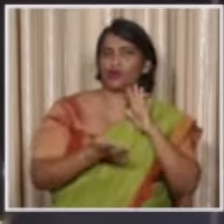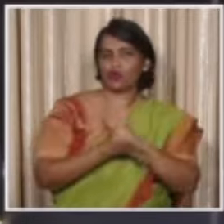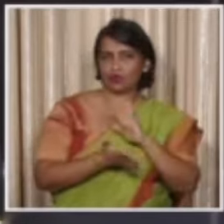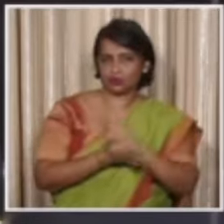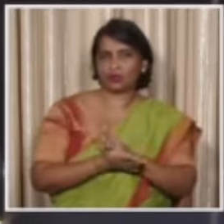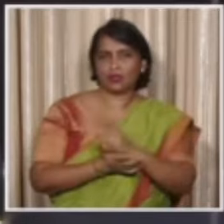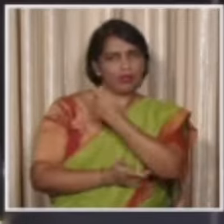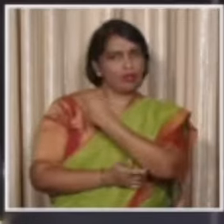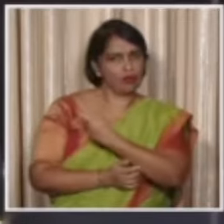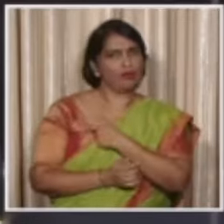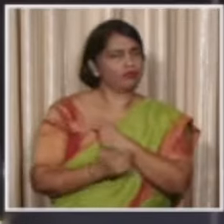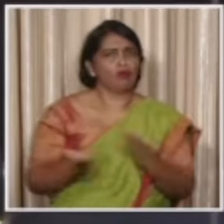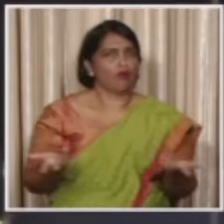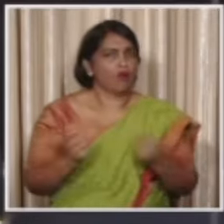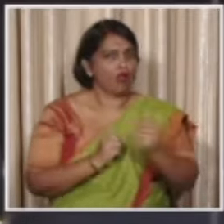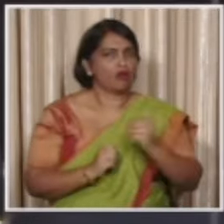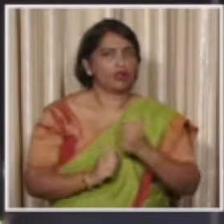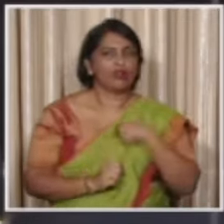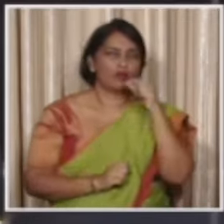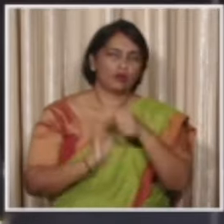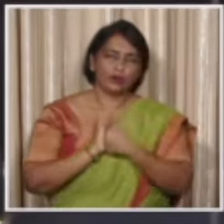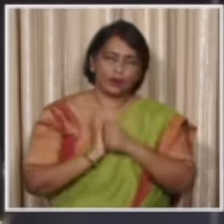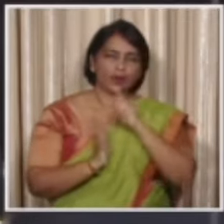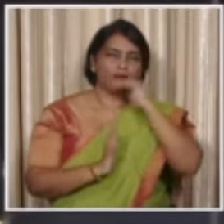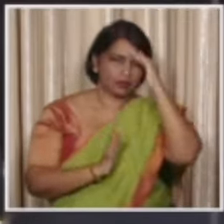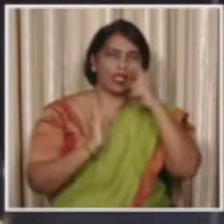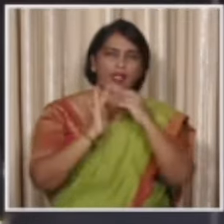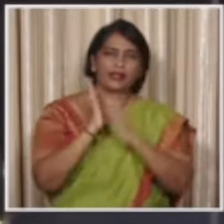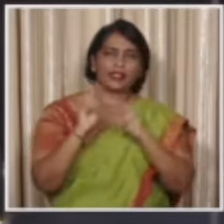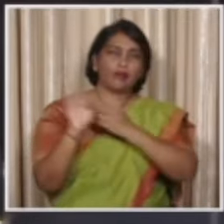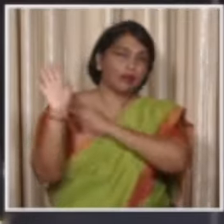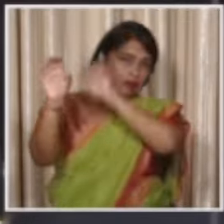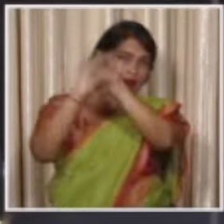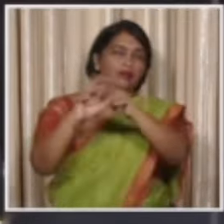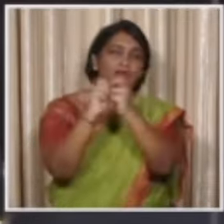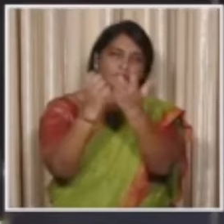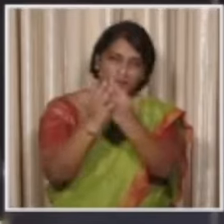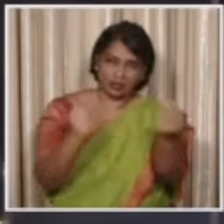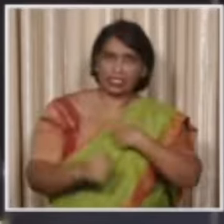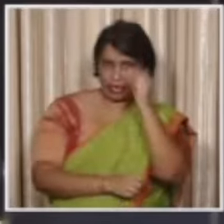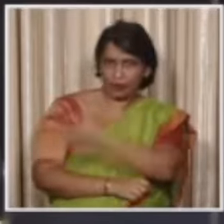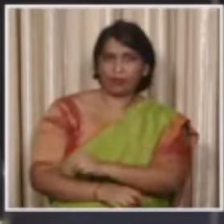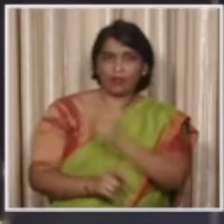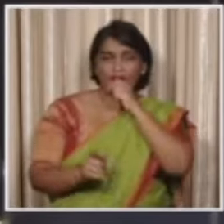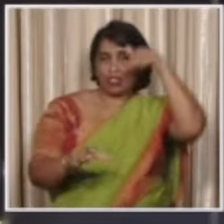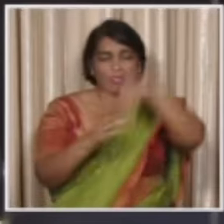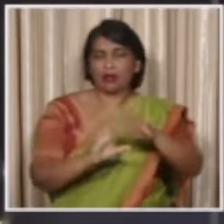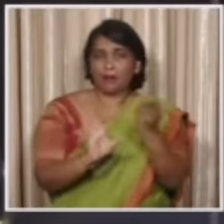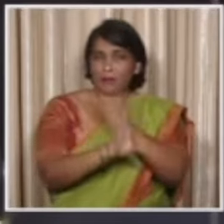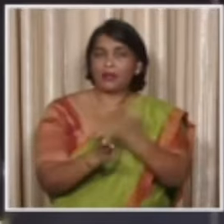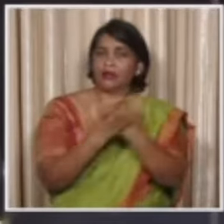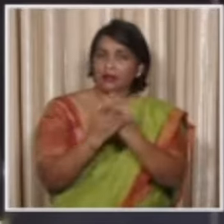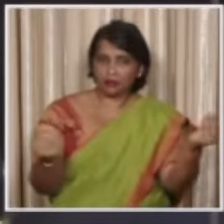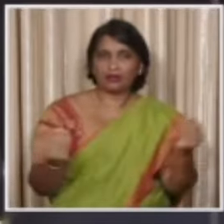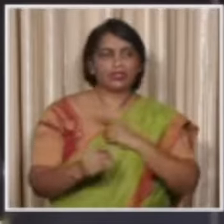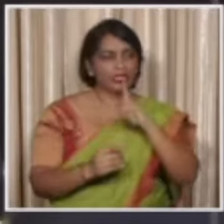ඔබතුමා මගෙන් අහුව හර්ෂ මොකද්ද කරන්න ඕනේ? මං ගියා ගරු කතානායකතුමා IMF එකට කියලා මේක බේර ගන්න. දියේ ගිලෙන්න කලින් බේර ගන්න.